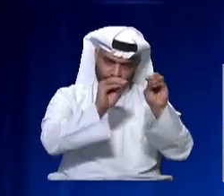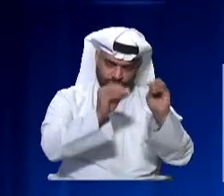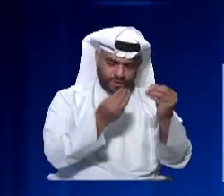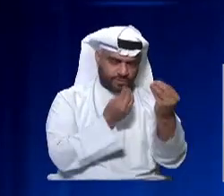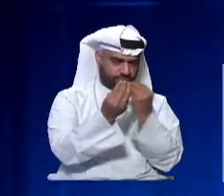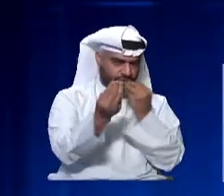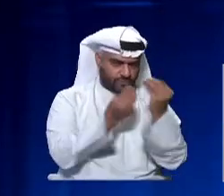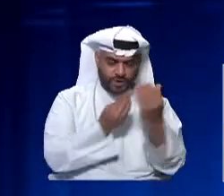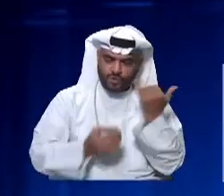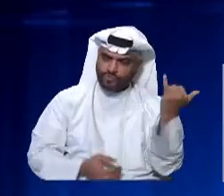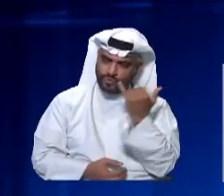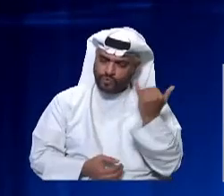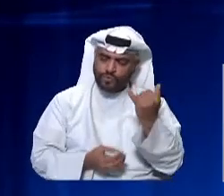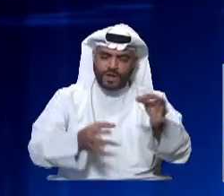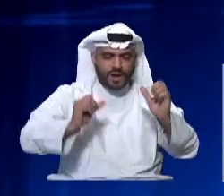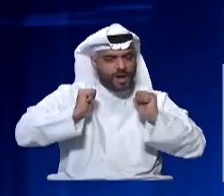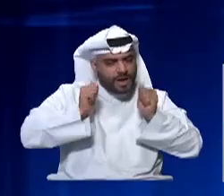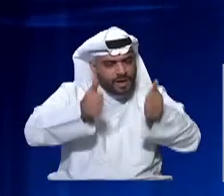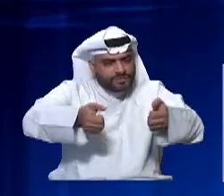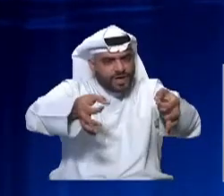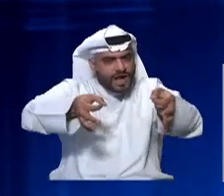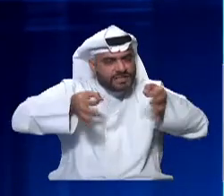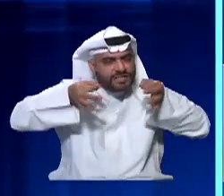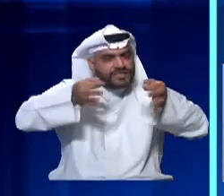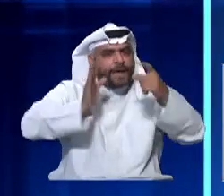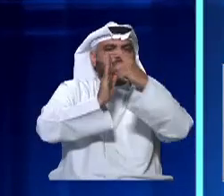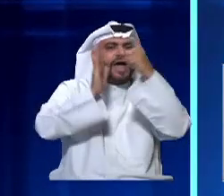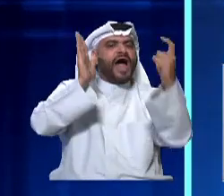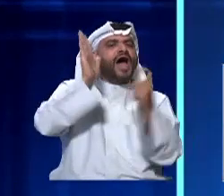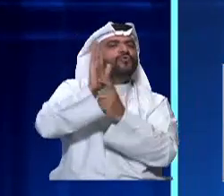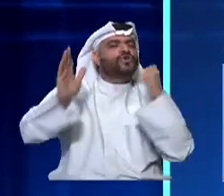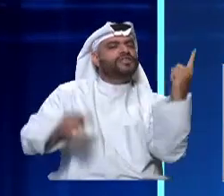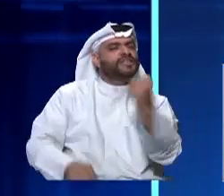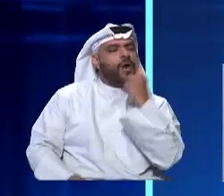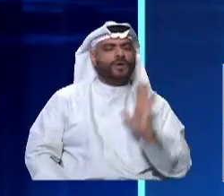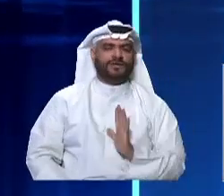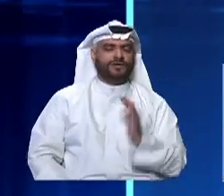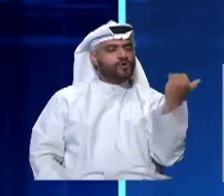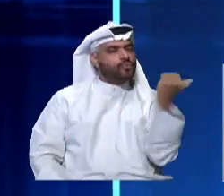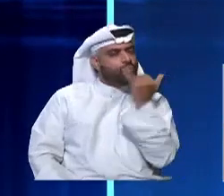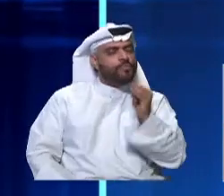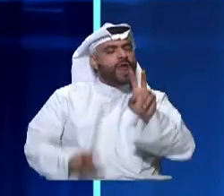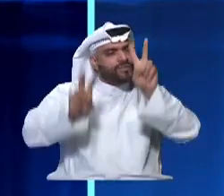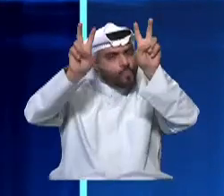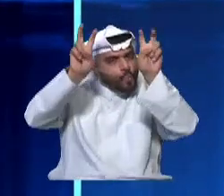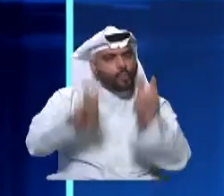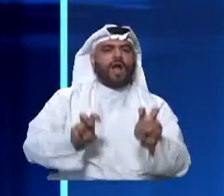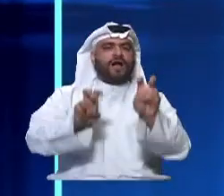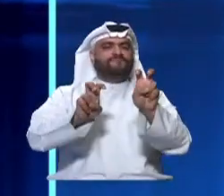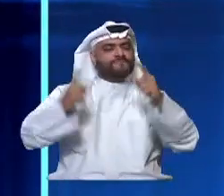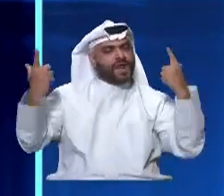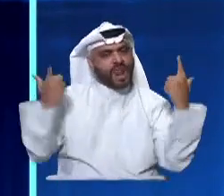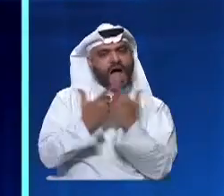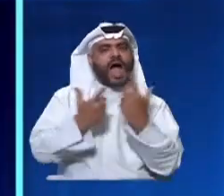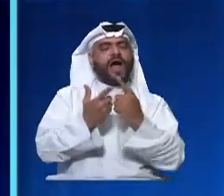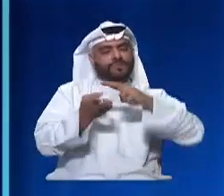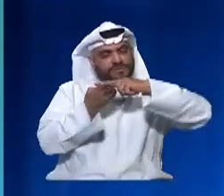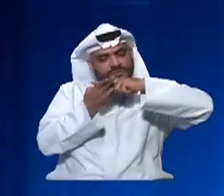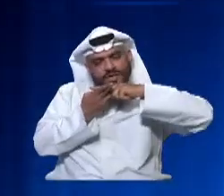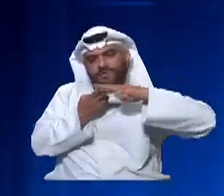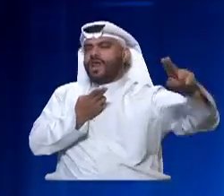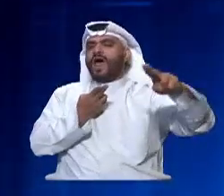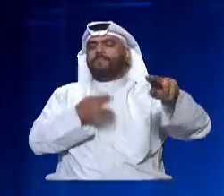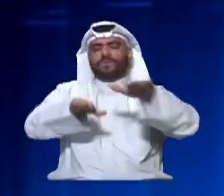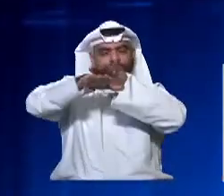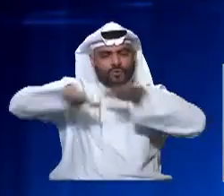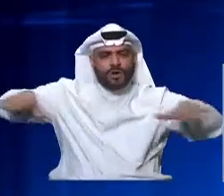والداعي إلى ضرورة الالتزام بمبادئ القانون الدولي وميثاق الأمم المتحدة، وتأكيد مبدأ سيادة